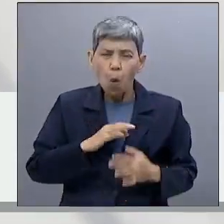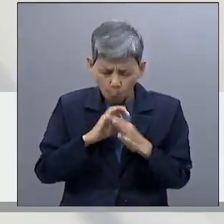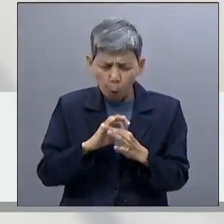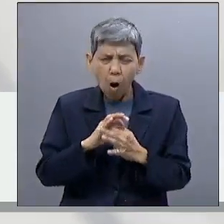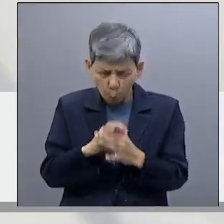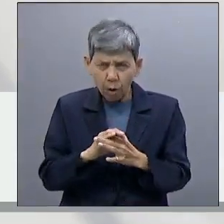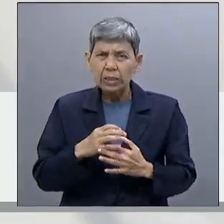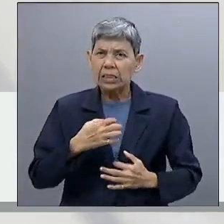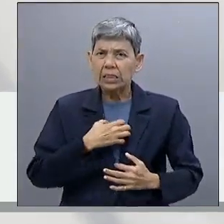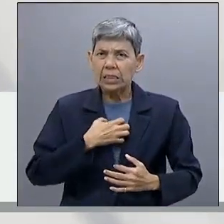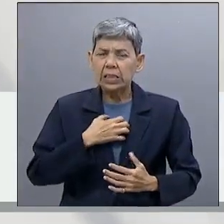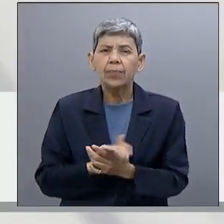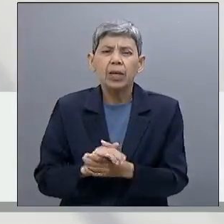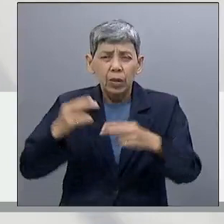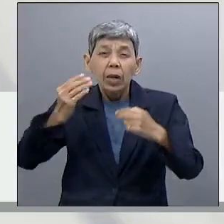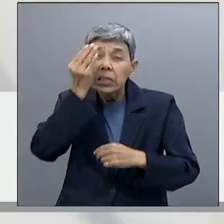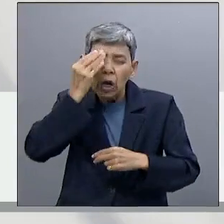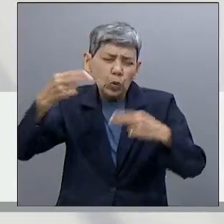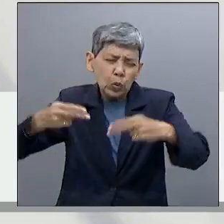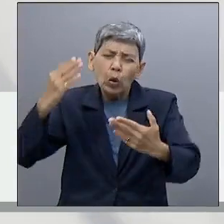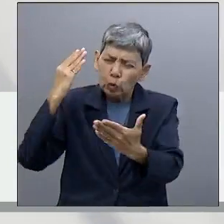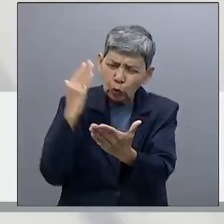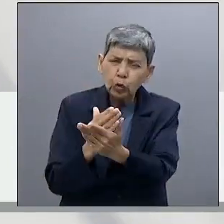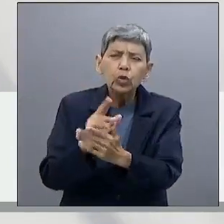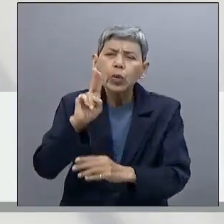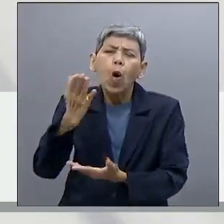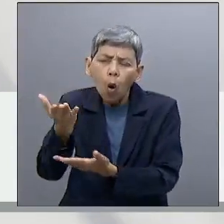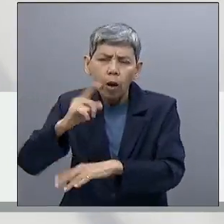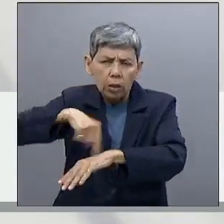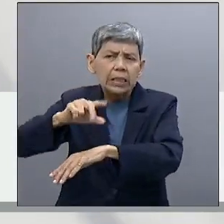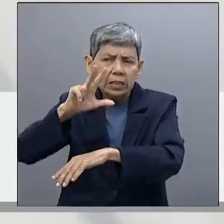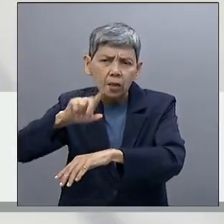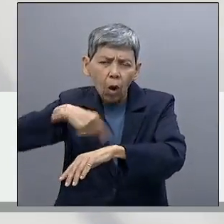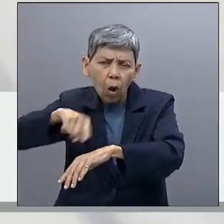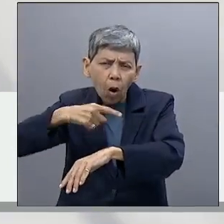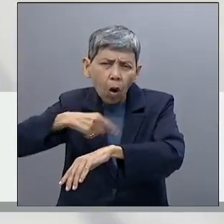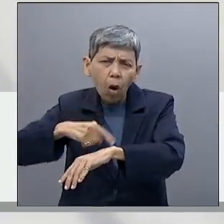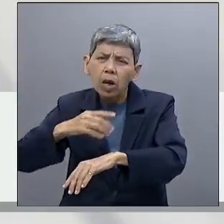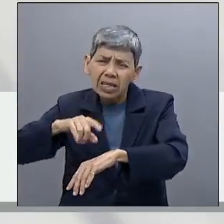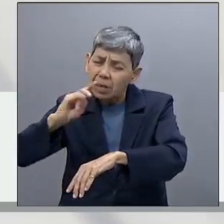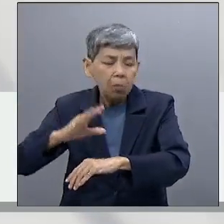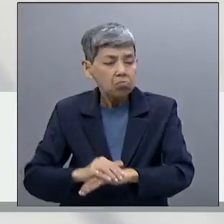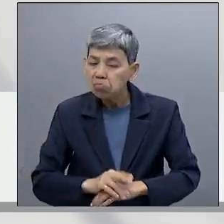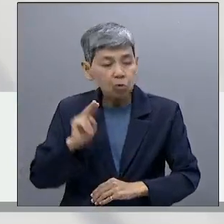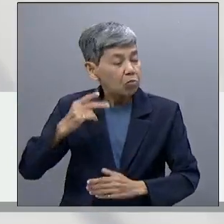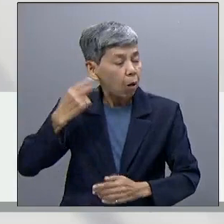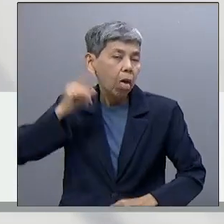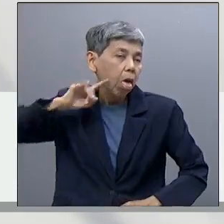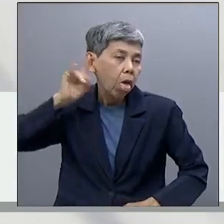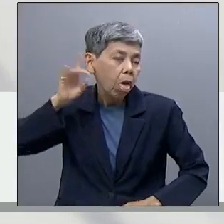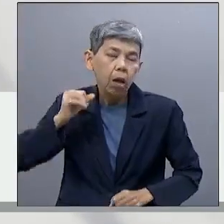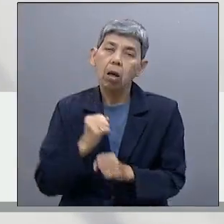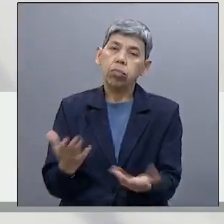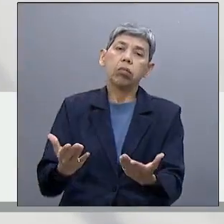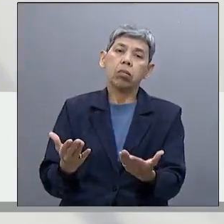จอยากจะให้ก็คือว่าจะให้อิสราเอลหยุดยิงตามคำขอของ UN นะฮะUN ขอยังไม่ยอมหยุดยิงเนี่ยไม่รู้จะไปทำอย่าง